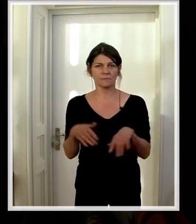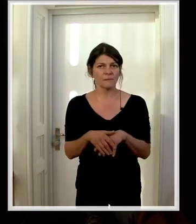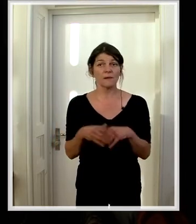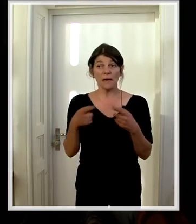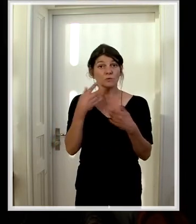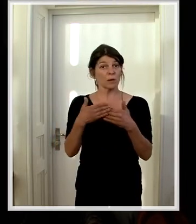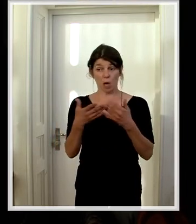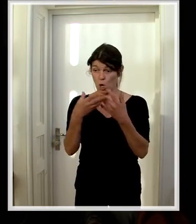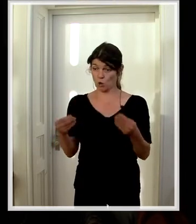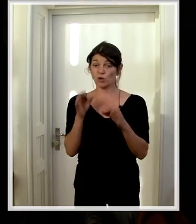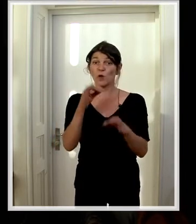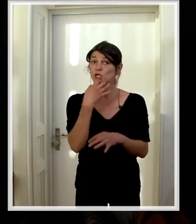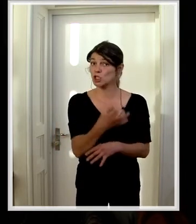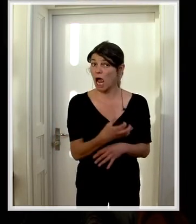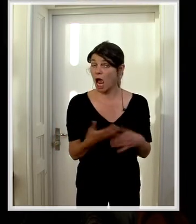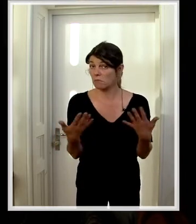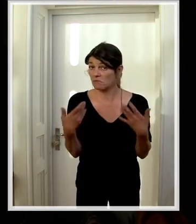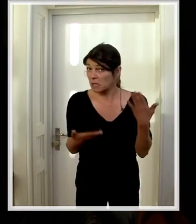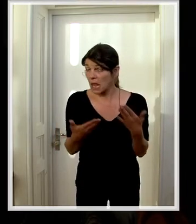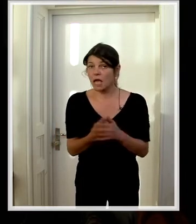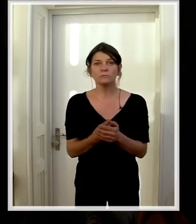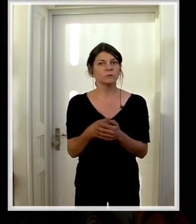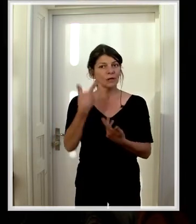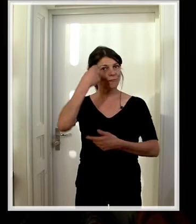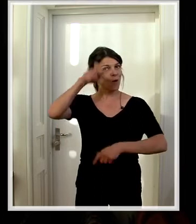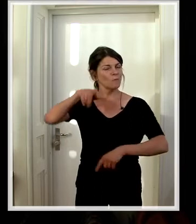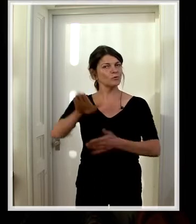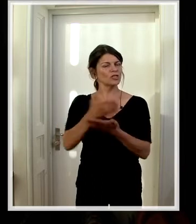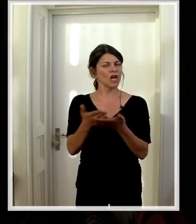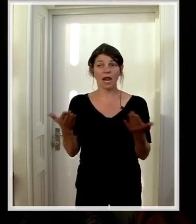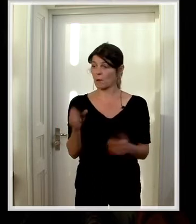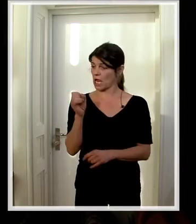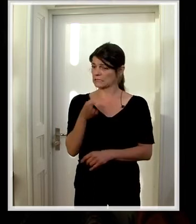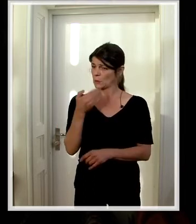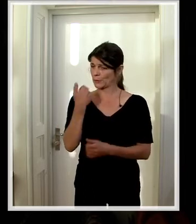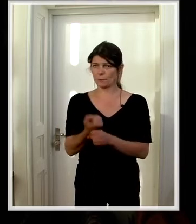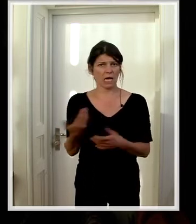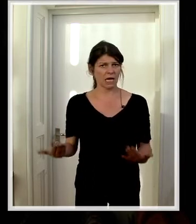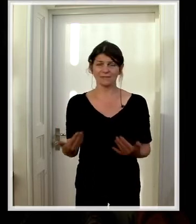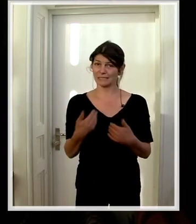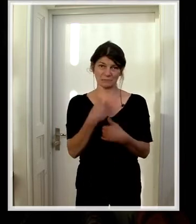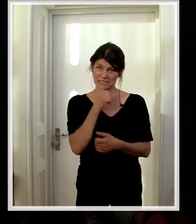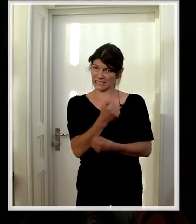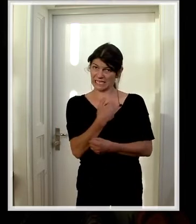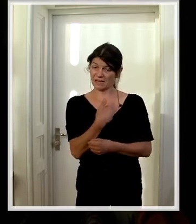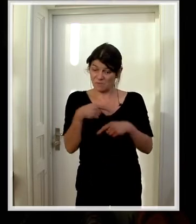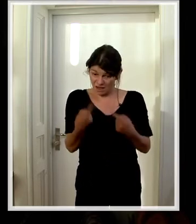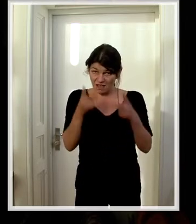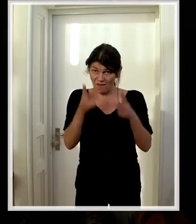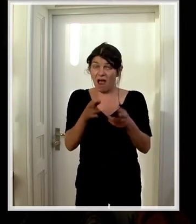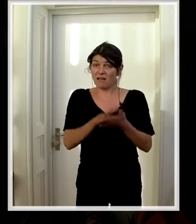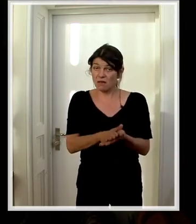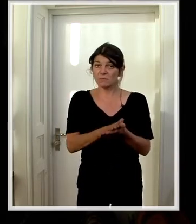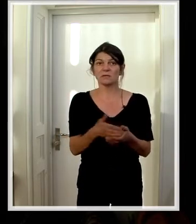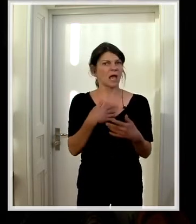für Schaan. Hätten wir denn? Und dann muss das Volk entscheiden. Aber die S-Bahn haben wir nicht realisiert. Ich bin nicht sicher, ob es dem funktioniert. Ich bin auch nicht